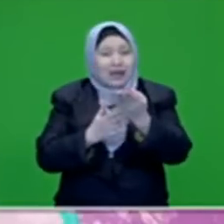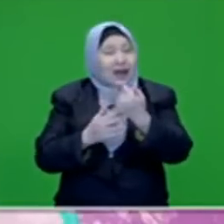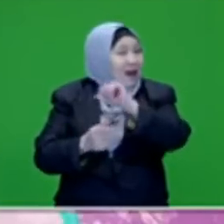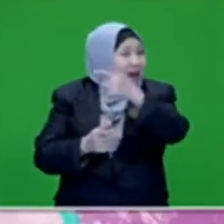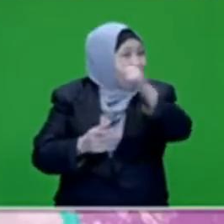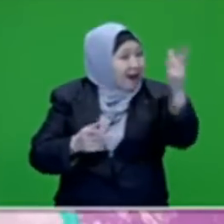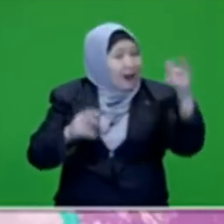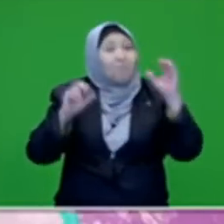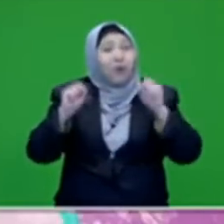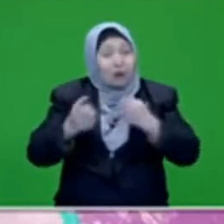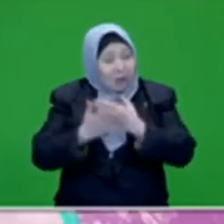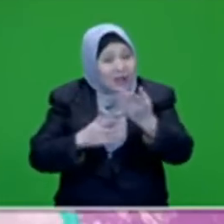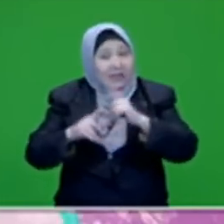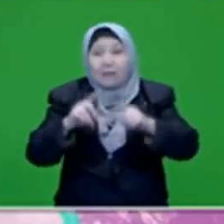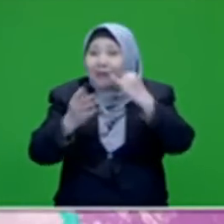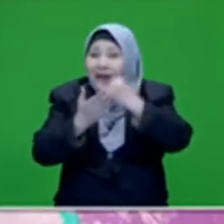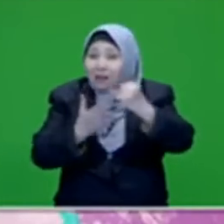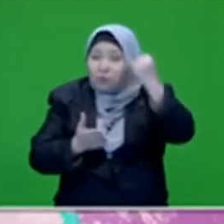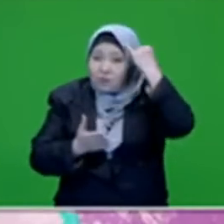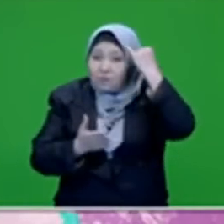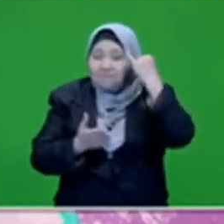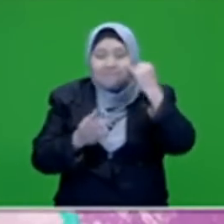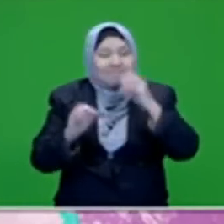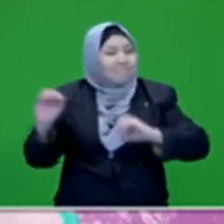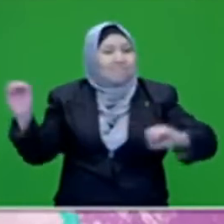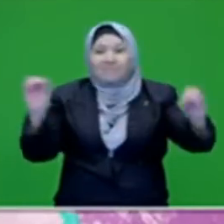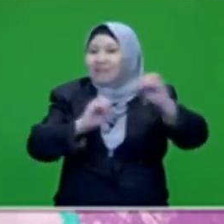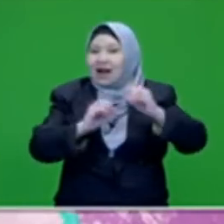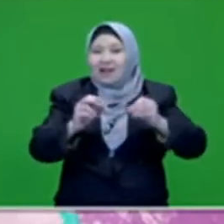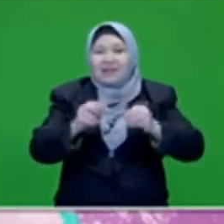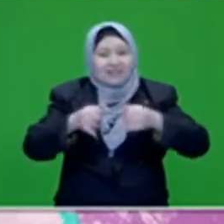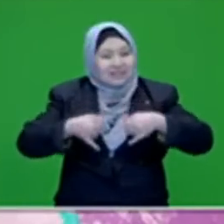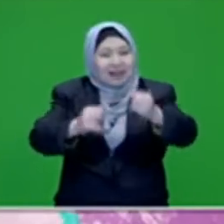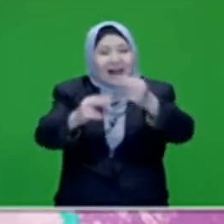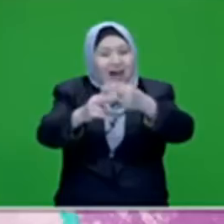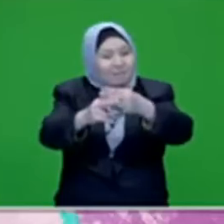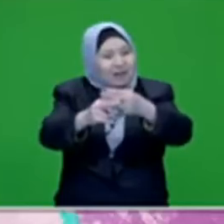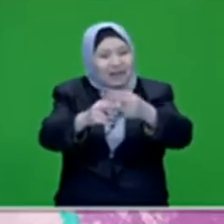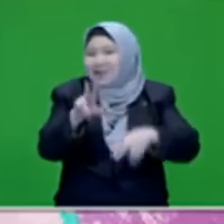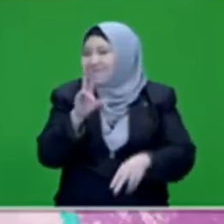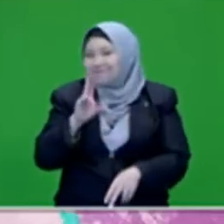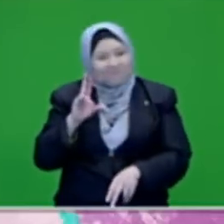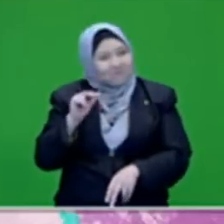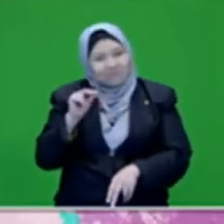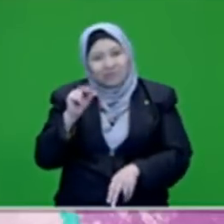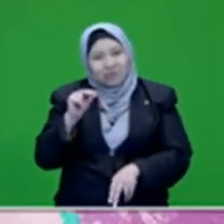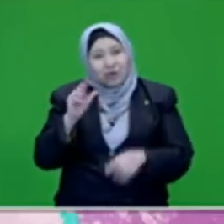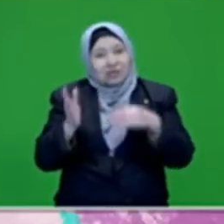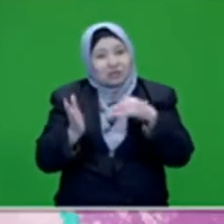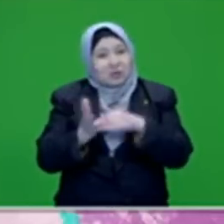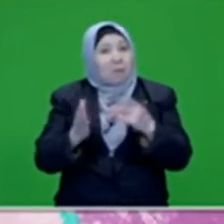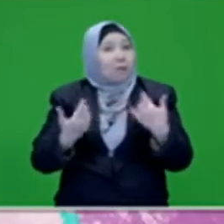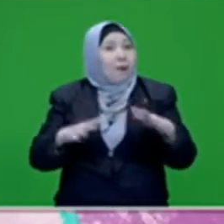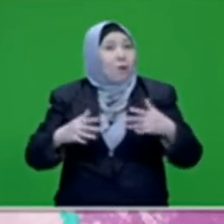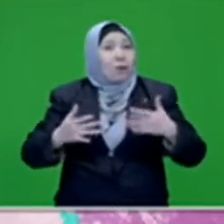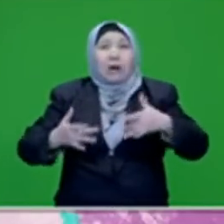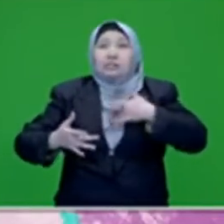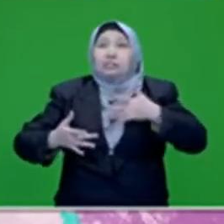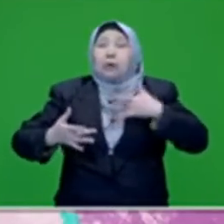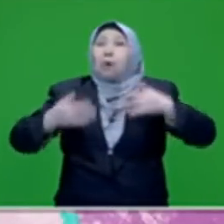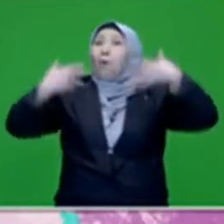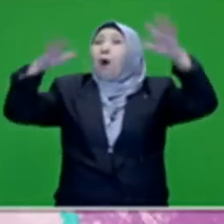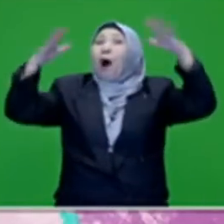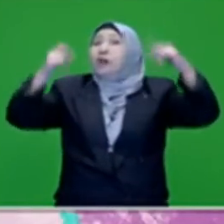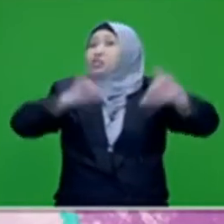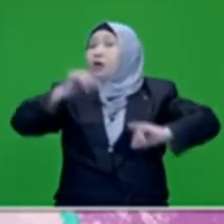dibeli, tapi ilmu tak ada shortcut. You cannot own the certificate, lepas tu you rasa you hebat. Tak boleh.